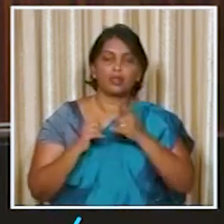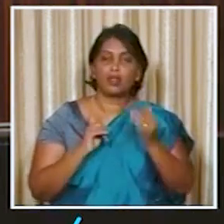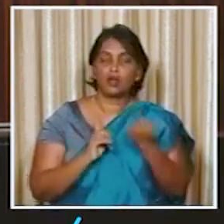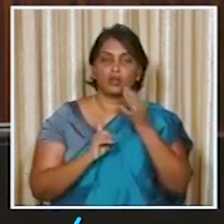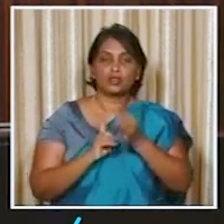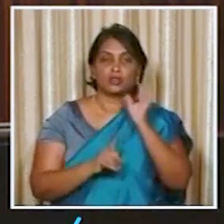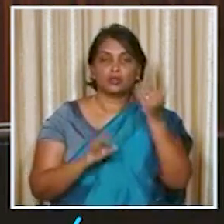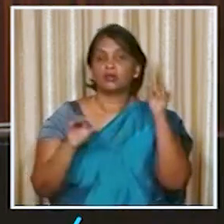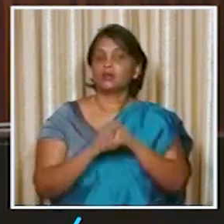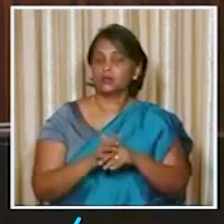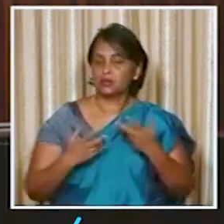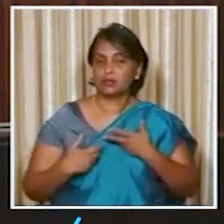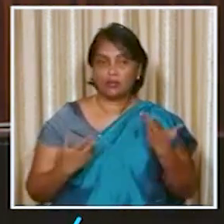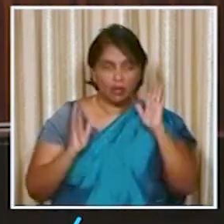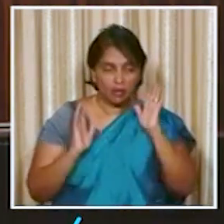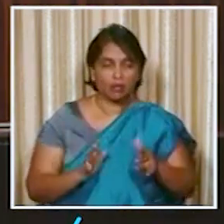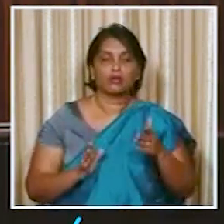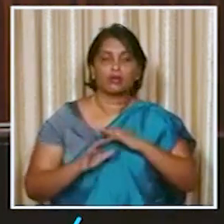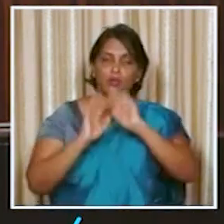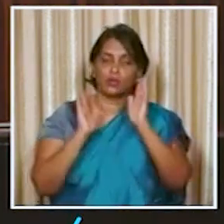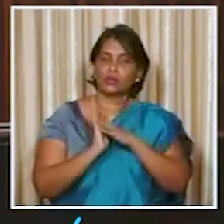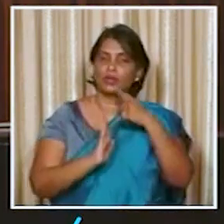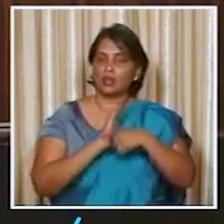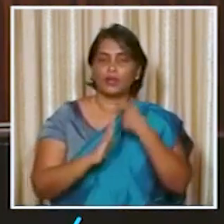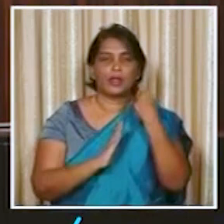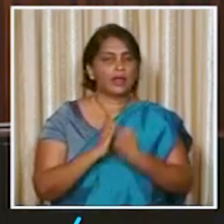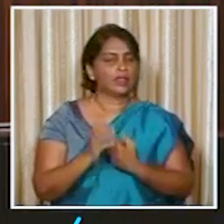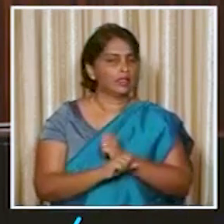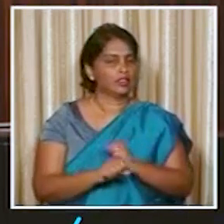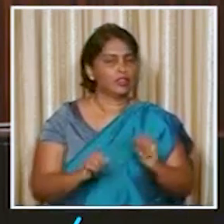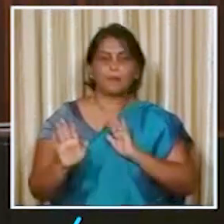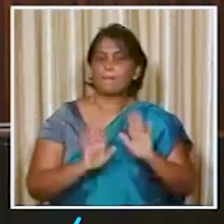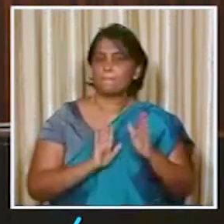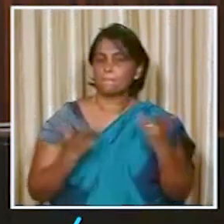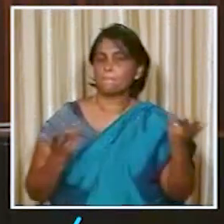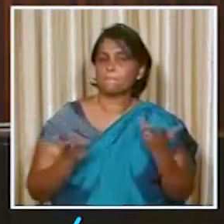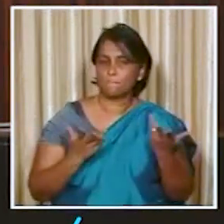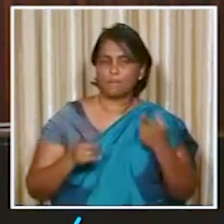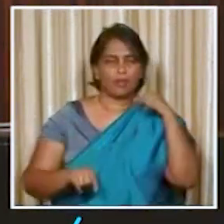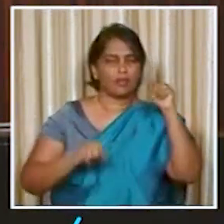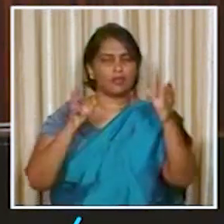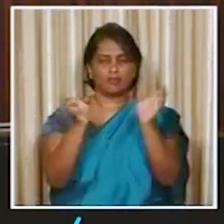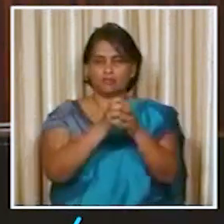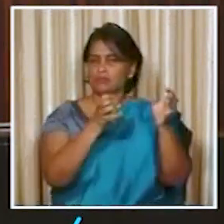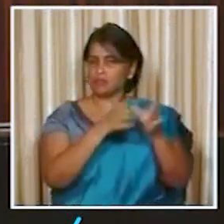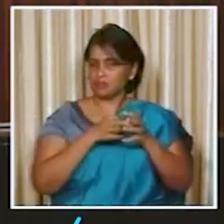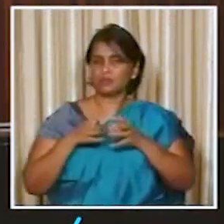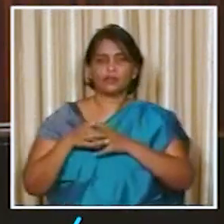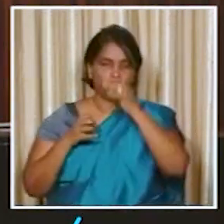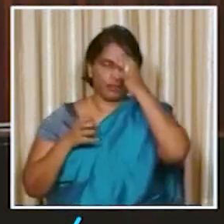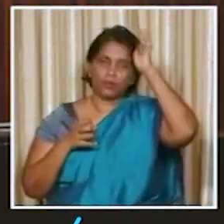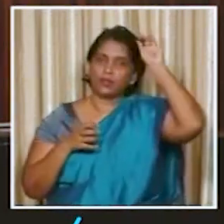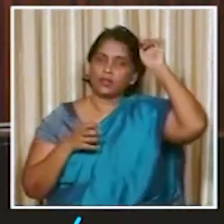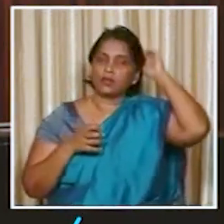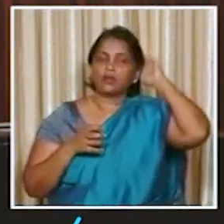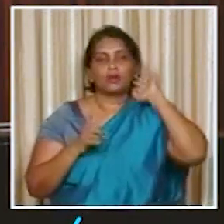ජනාධිපතිවරයෙක්ද පත් කර ගැනීමට නොහැකි වූහොත් සමස්ත රටම නීතියක් නොමැතිව පාලනය කිරීමට නොහැකිව තැනතන කුඩා කල්ලි කණ්ඩායම් ප්‍රාදේශීය